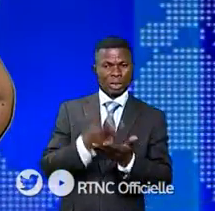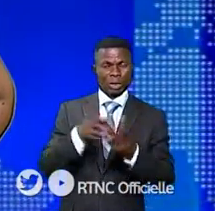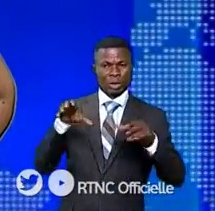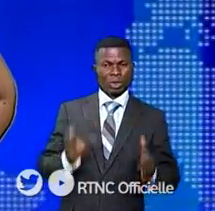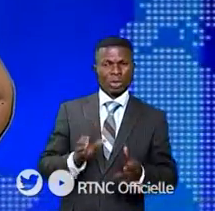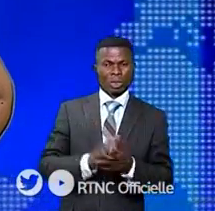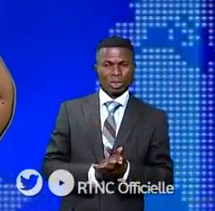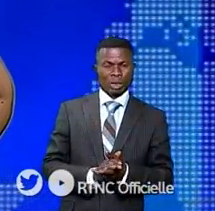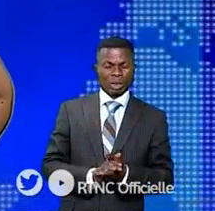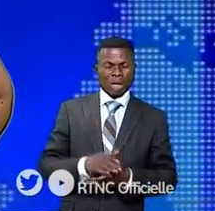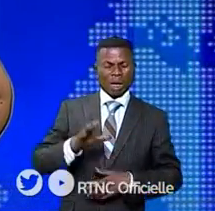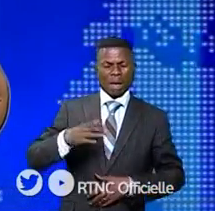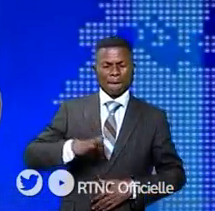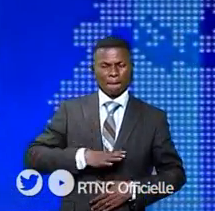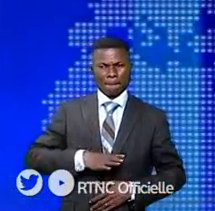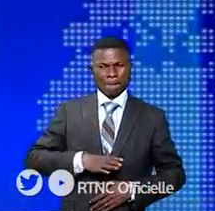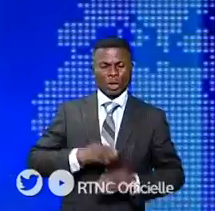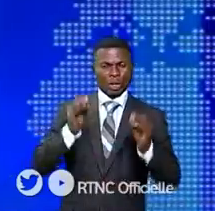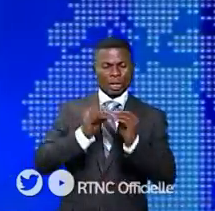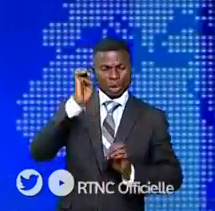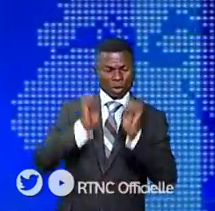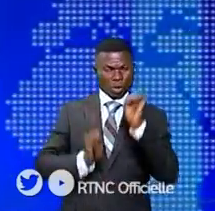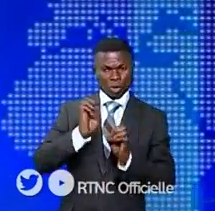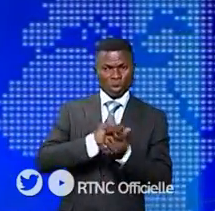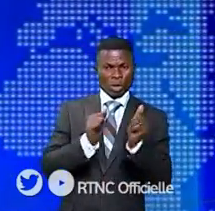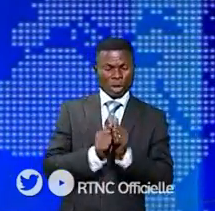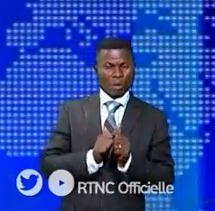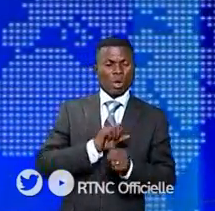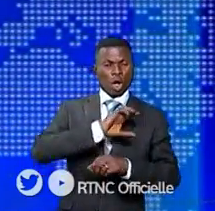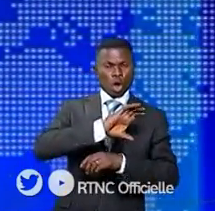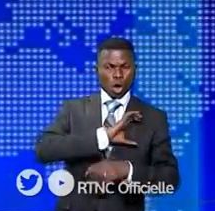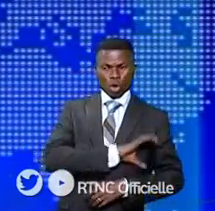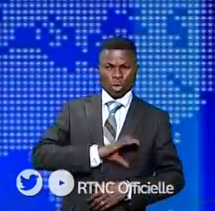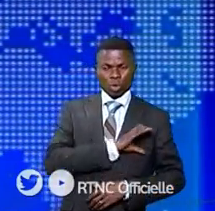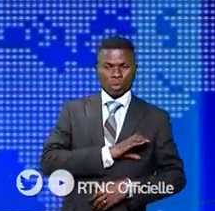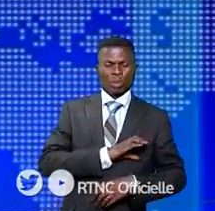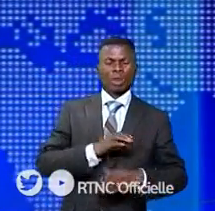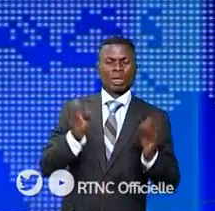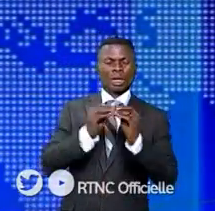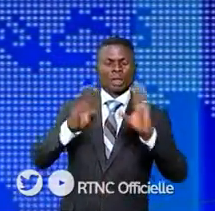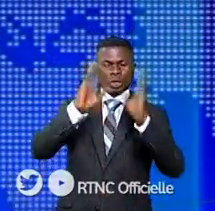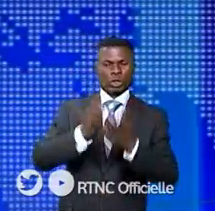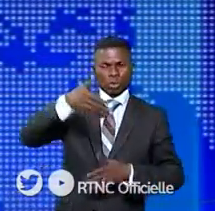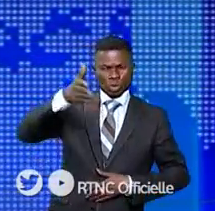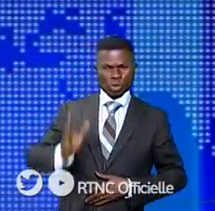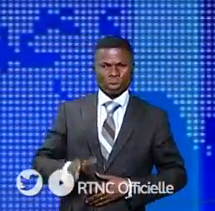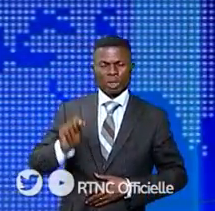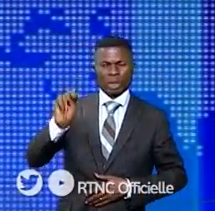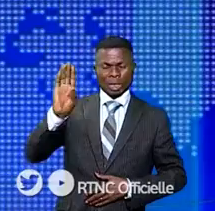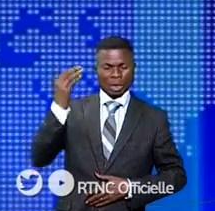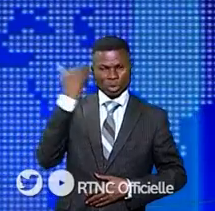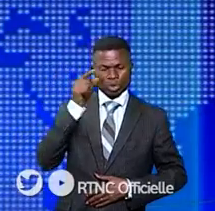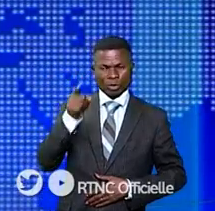congolais très perplexe. Une réunion d'évaluation sous la conduite du directeur général de la RTNC a réuni les experts maison. Plus de détails